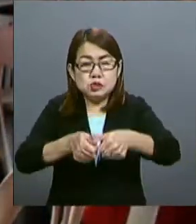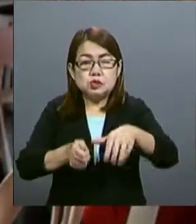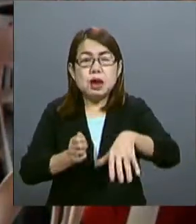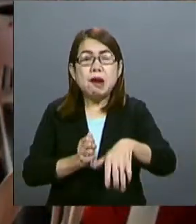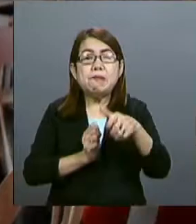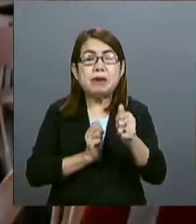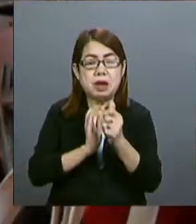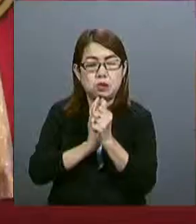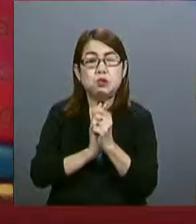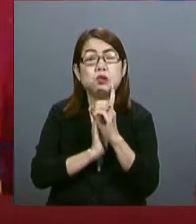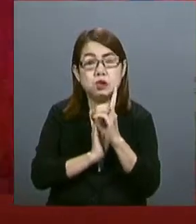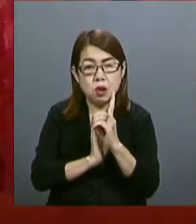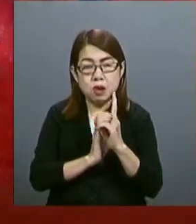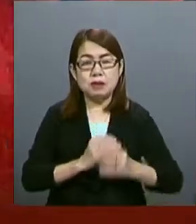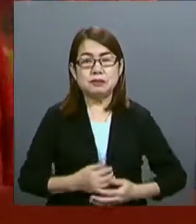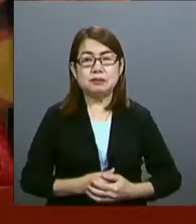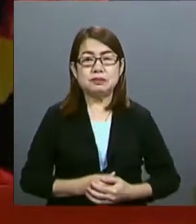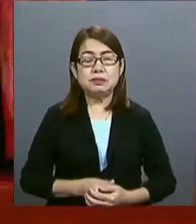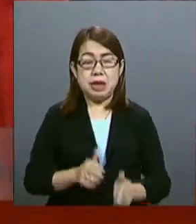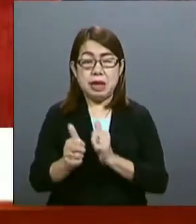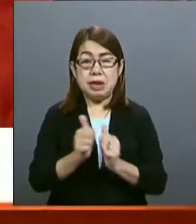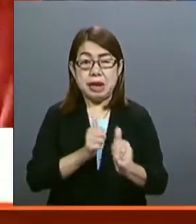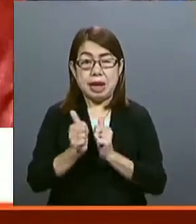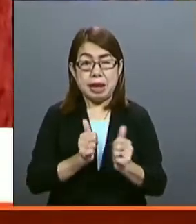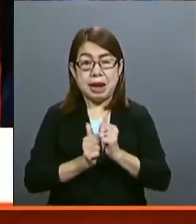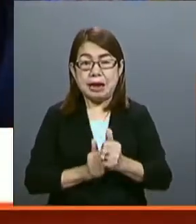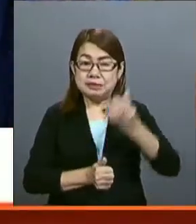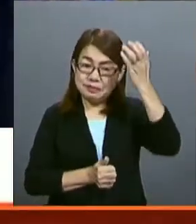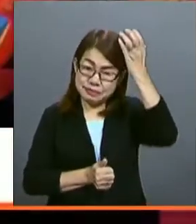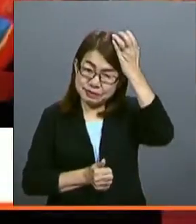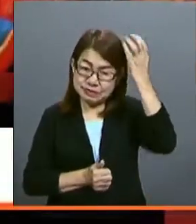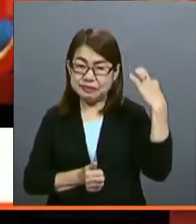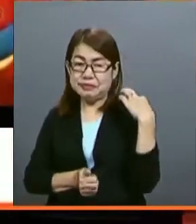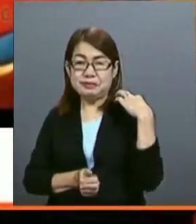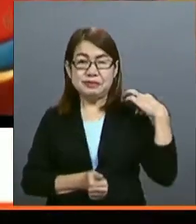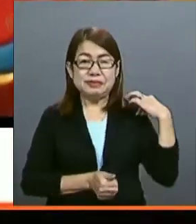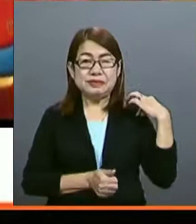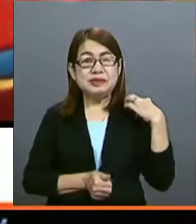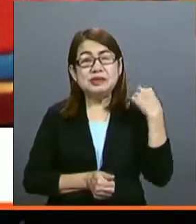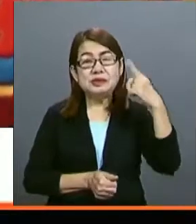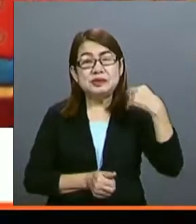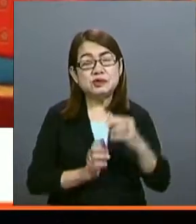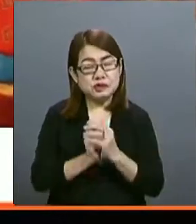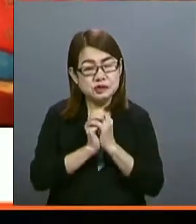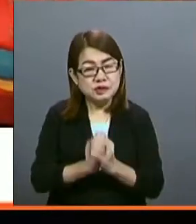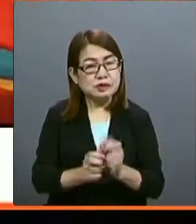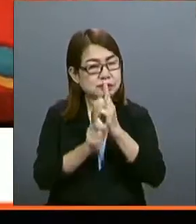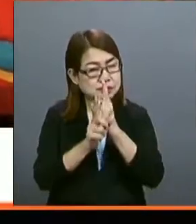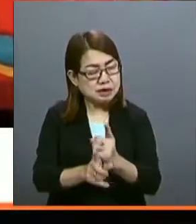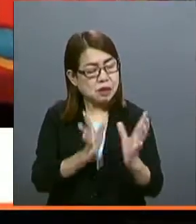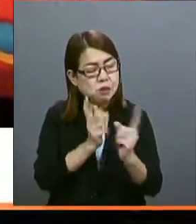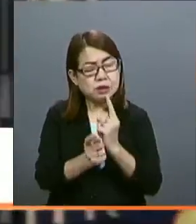รธานีค่ะ การประกวดมิสอาหมวยเป็นการประกวดที่แสดงถึงเอกลักษณ์วัฒนธรรมของชาวจีนที่โดด